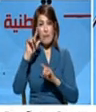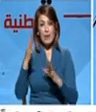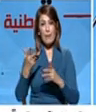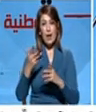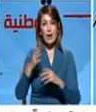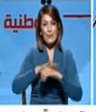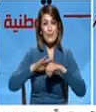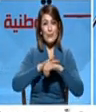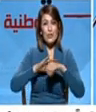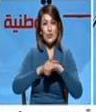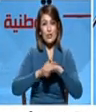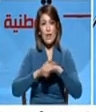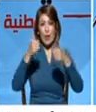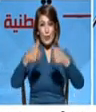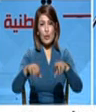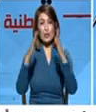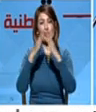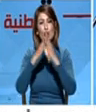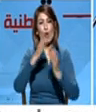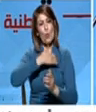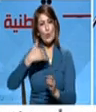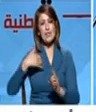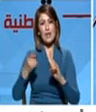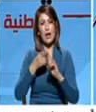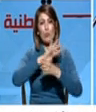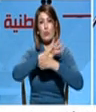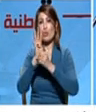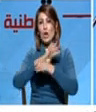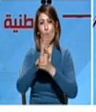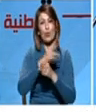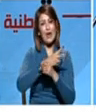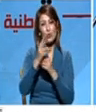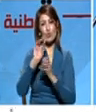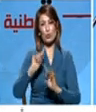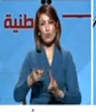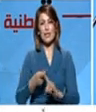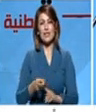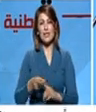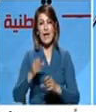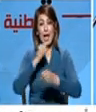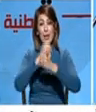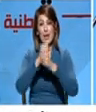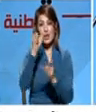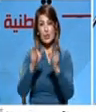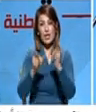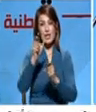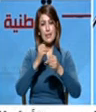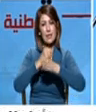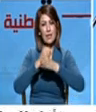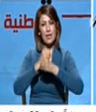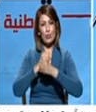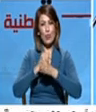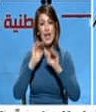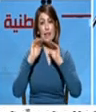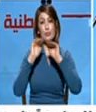جائحه الطبيعيه وجاء الصحيه في حجم فيروس كورونا الخدامه اللي تتوقف المؤسسه بصفه مؤقته